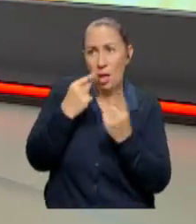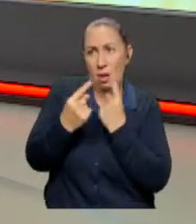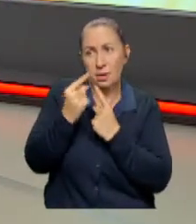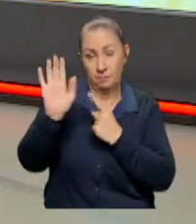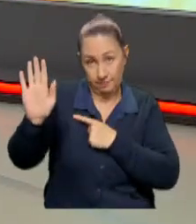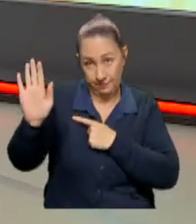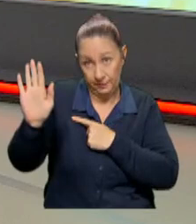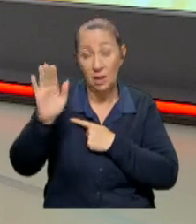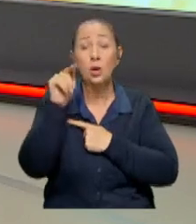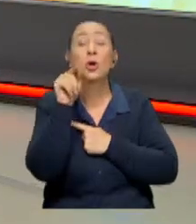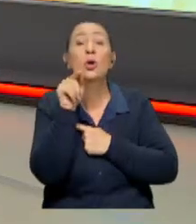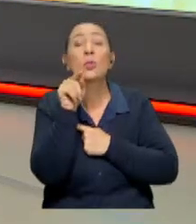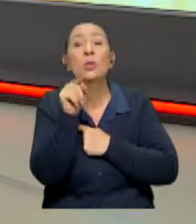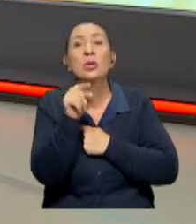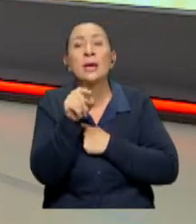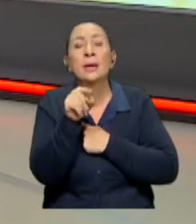söyleniyor. Burada